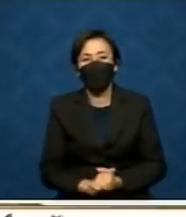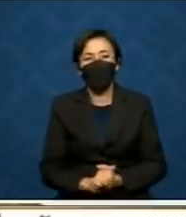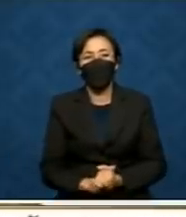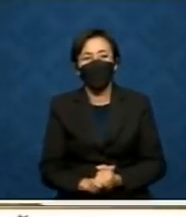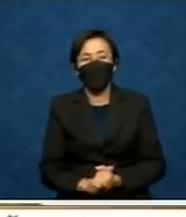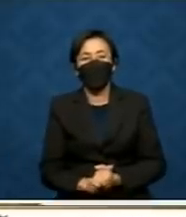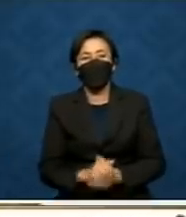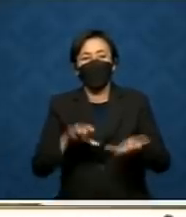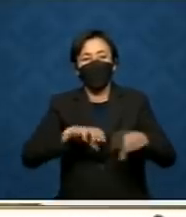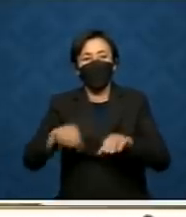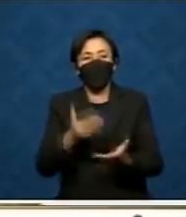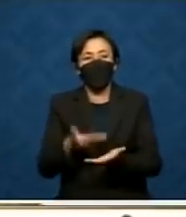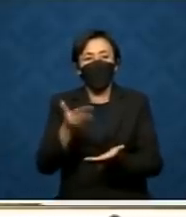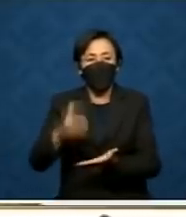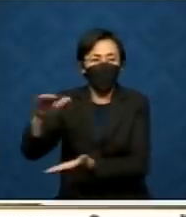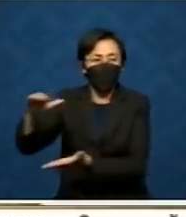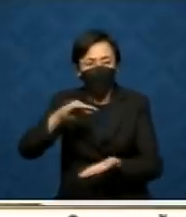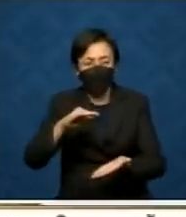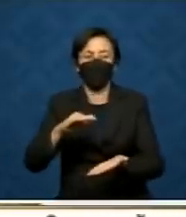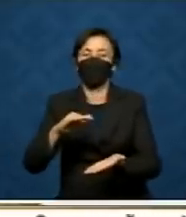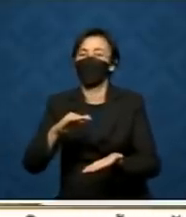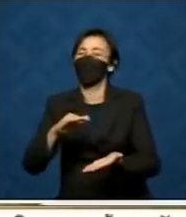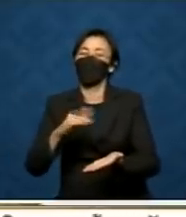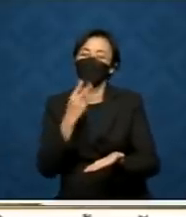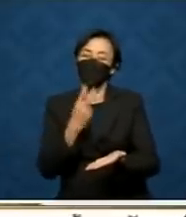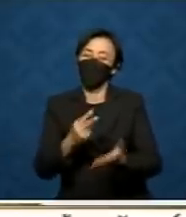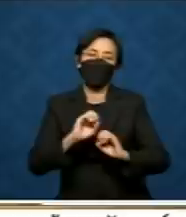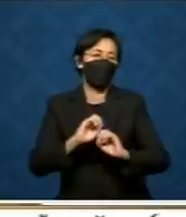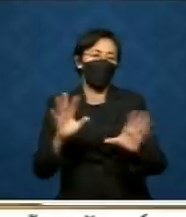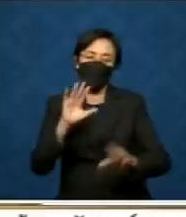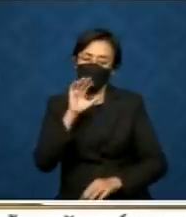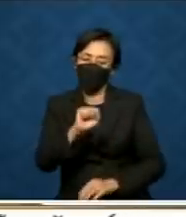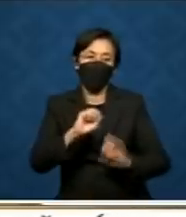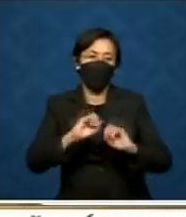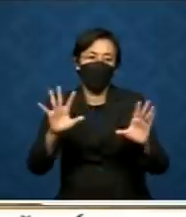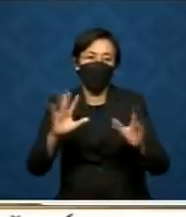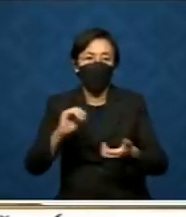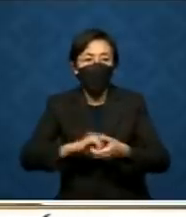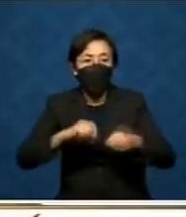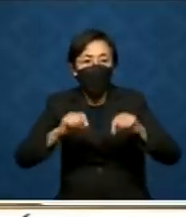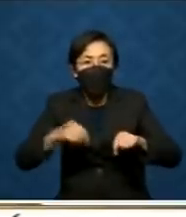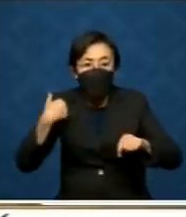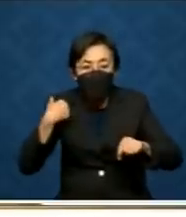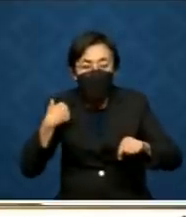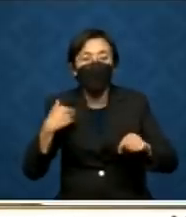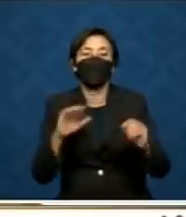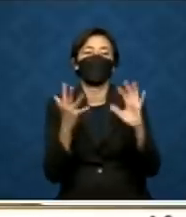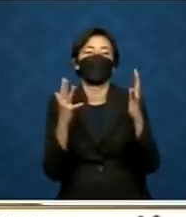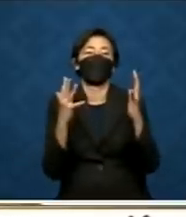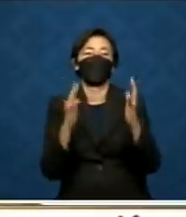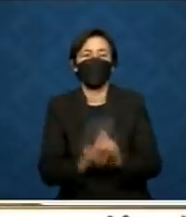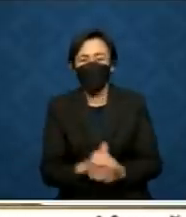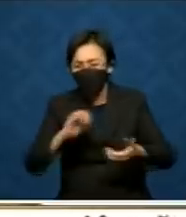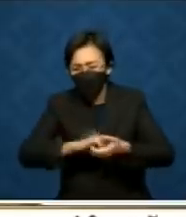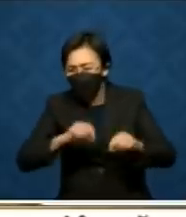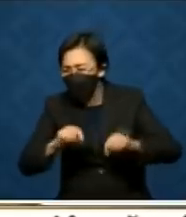เจอกันจัดซื้อนี้ยิ่งชัดเลยอยู่ไหนสัญญาไม่มีสอบถามอาการแทบ